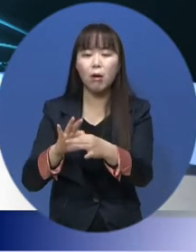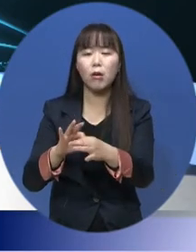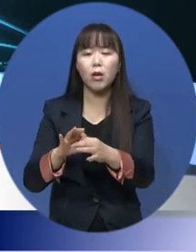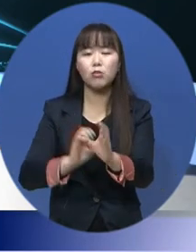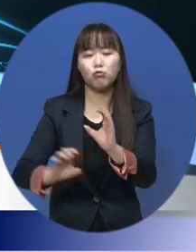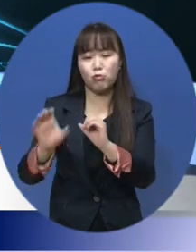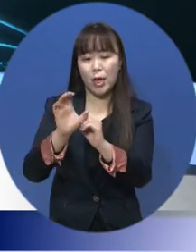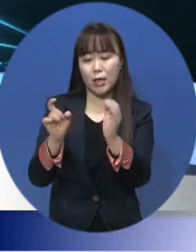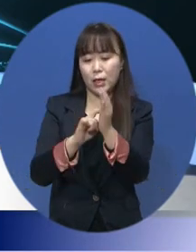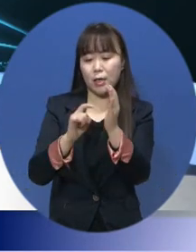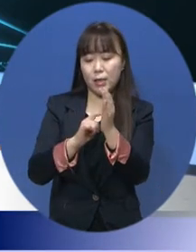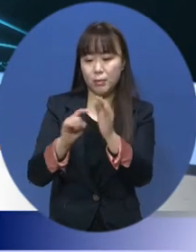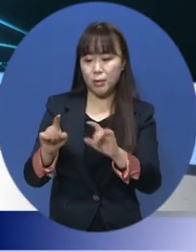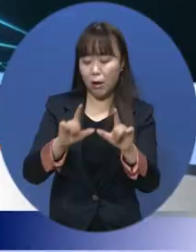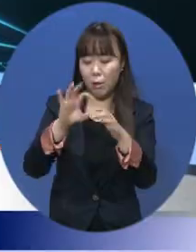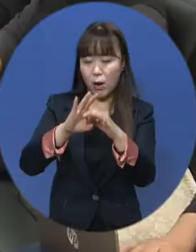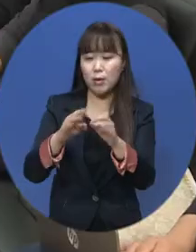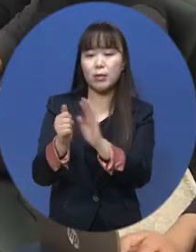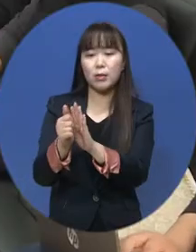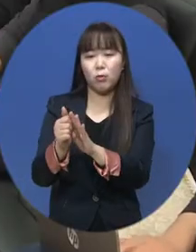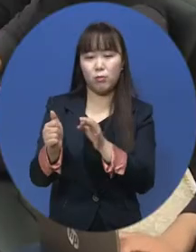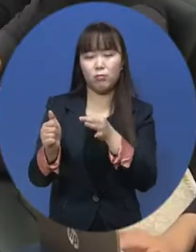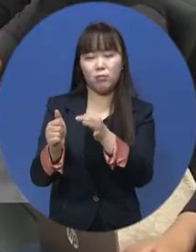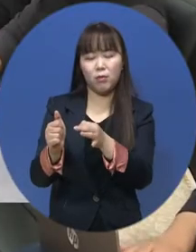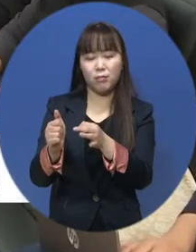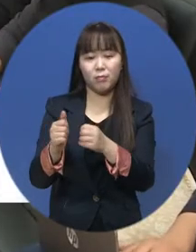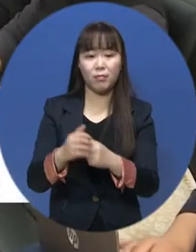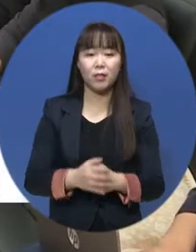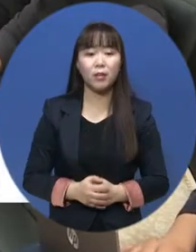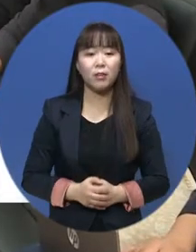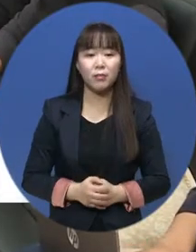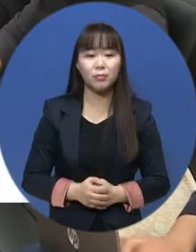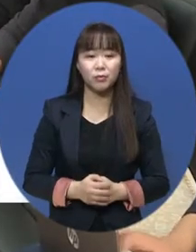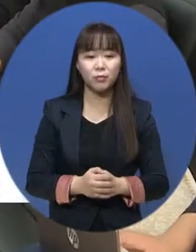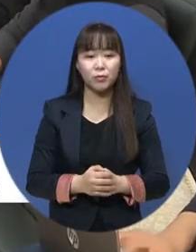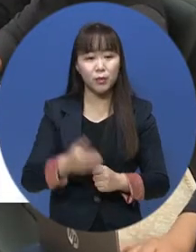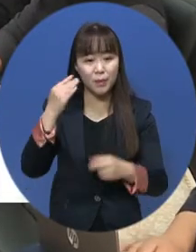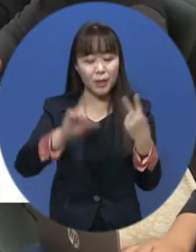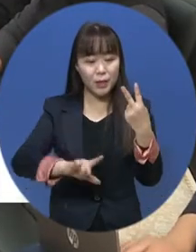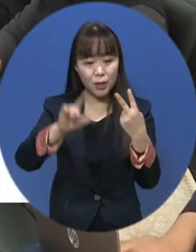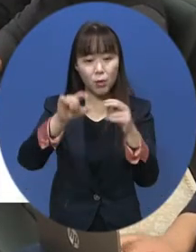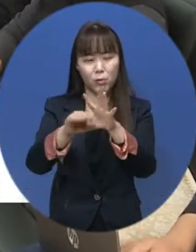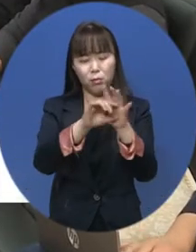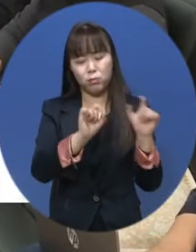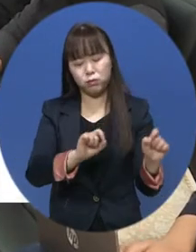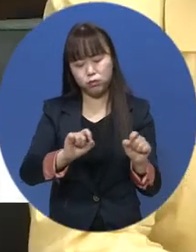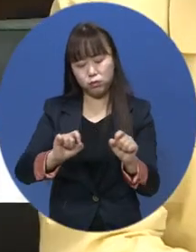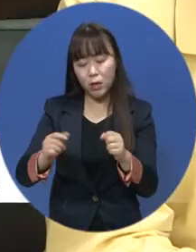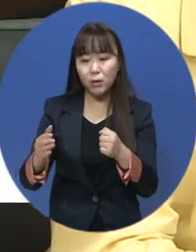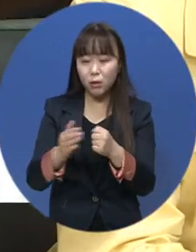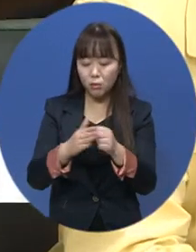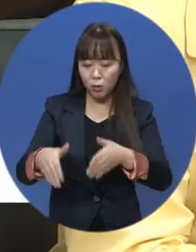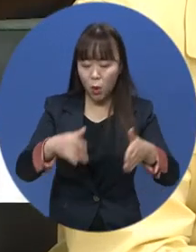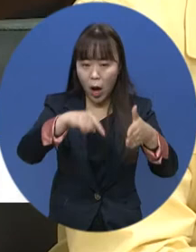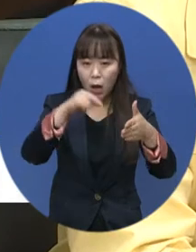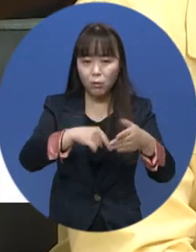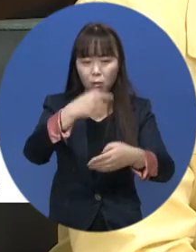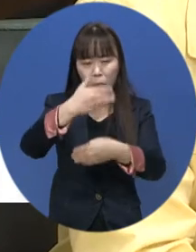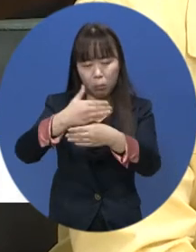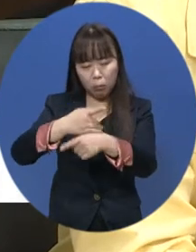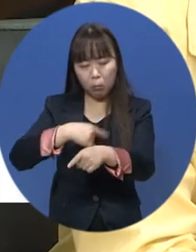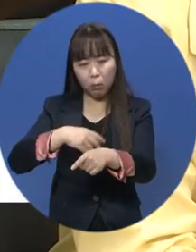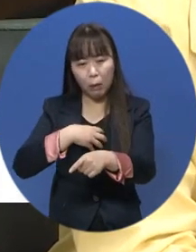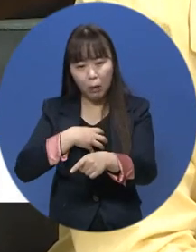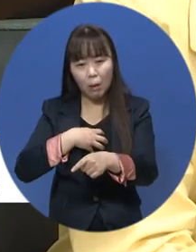민생 지원금을 지급합니다 전라남도는 지난 일 코론 알고 장기화에 따른 돈에 폐업 위기 와